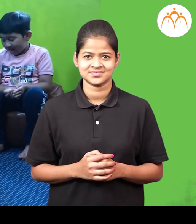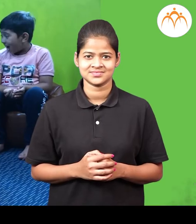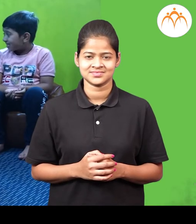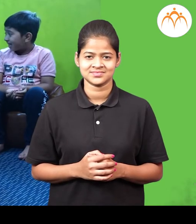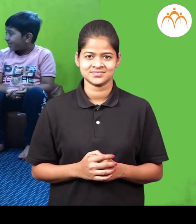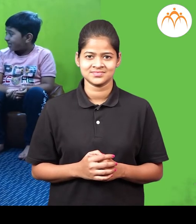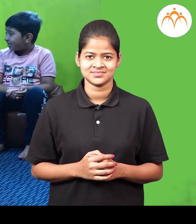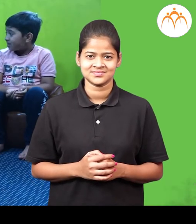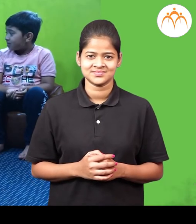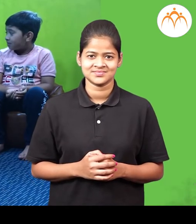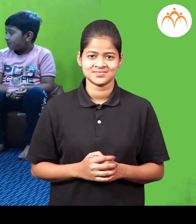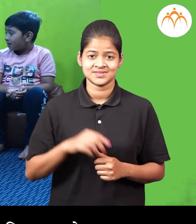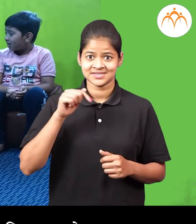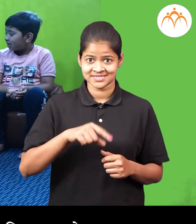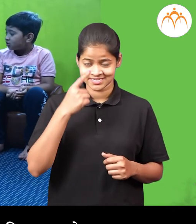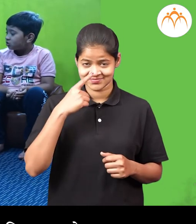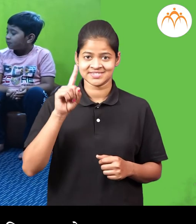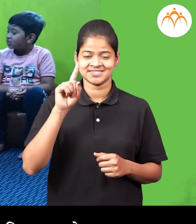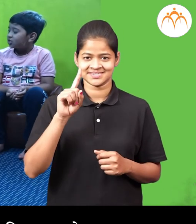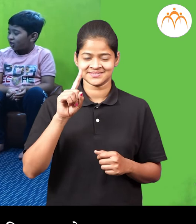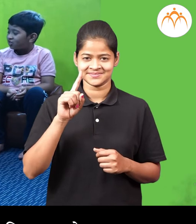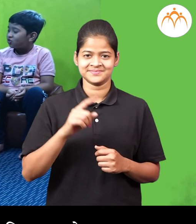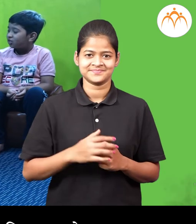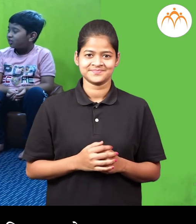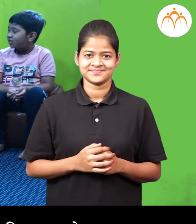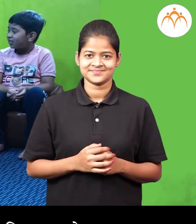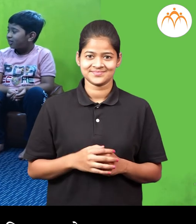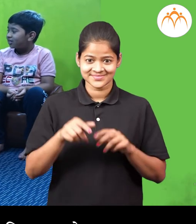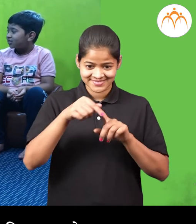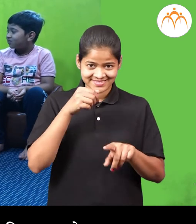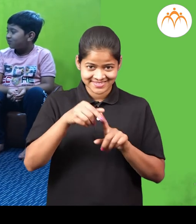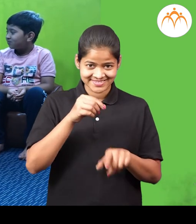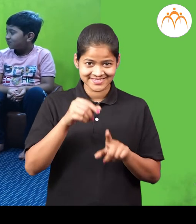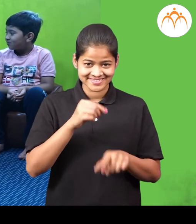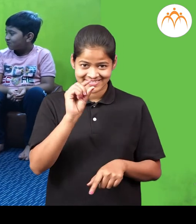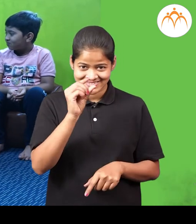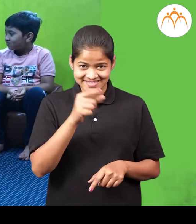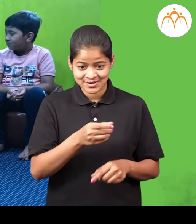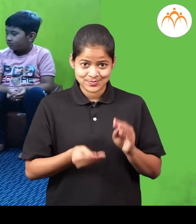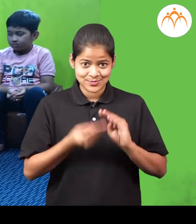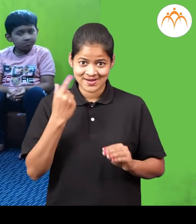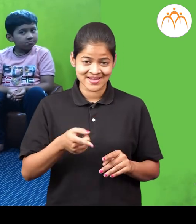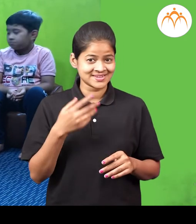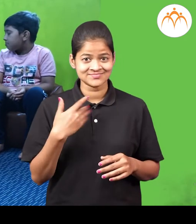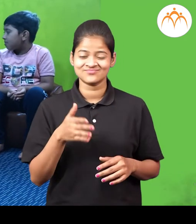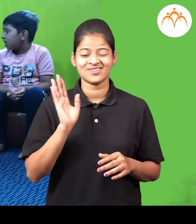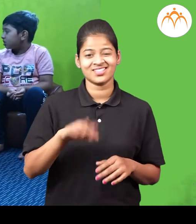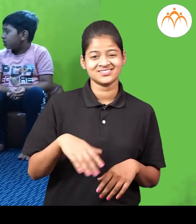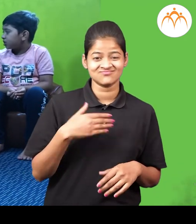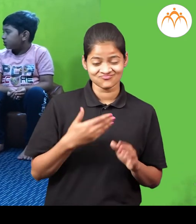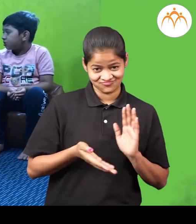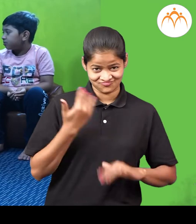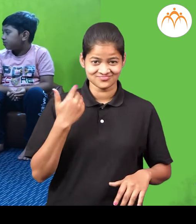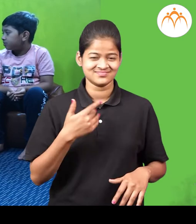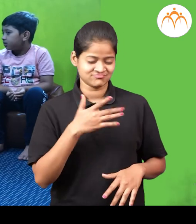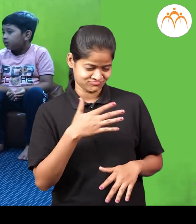आज आईनी, माला दुझे पेशे जास्तो गोटे दिलियेद। है, माला जास्तो उह, माला